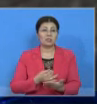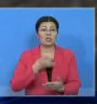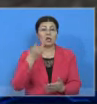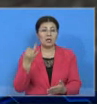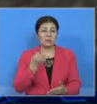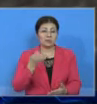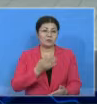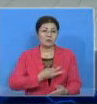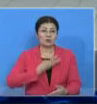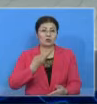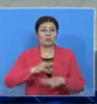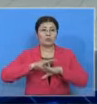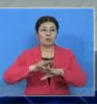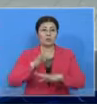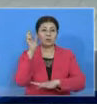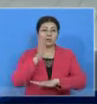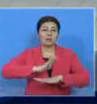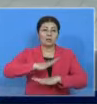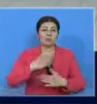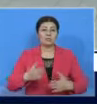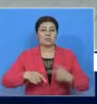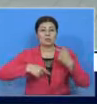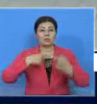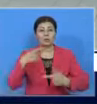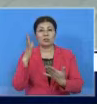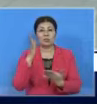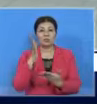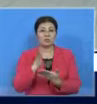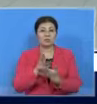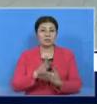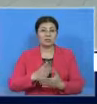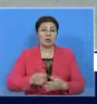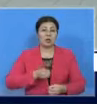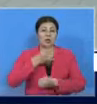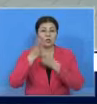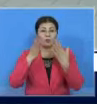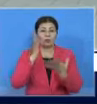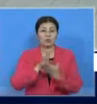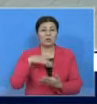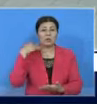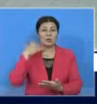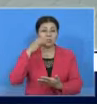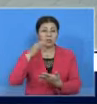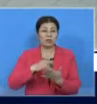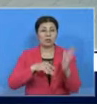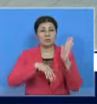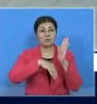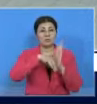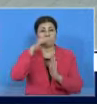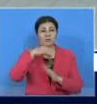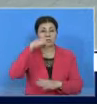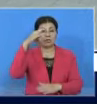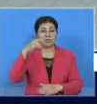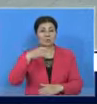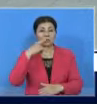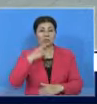жолдап тілегін білдірді. Еліміз өркендей берсін, өрлей берсін. Ақтөбе қаласы деген енді биіктен көрініп, бүкіл Қазақстан Республикасы